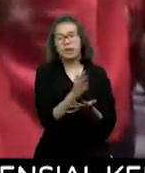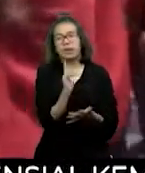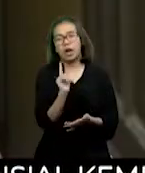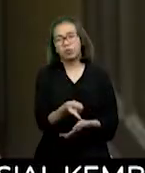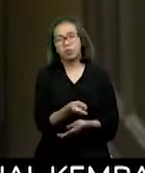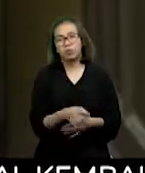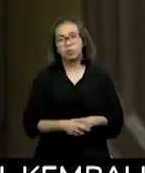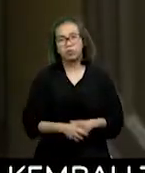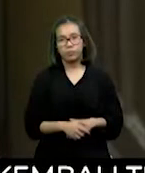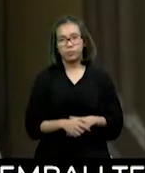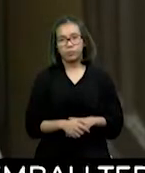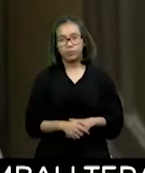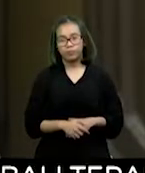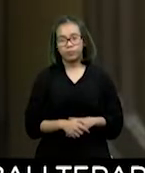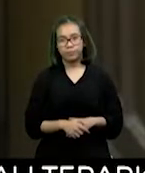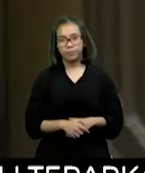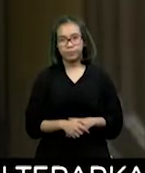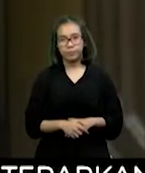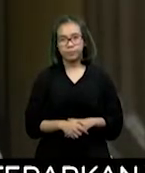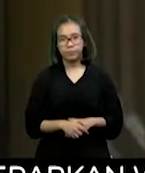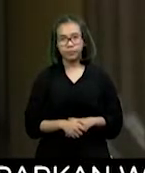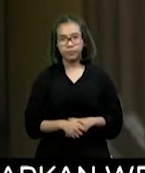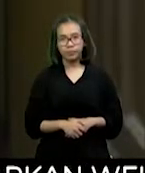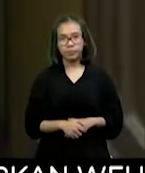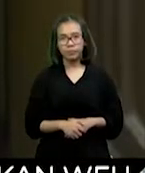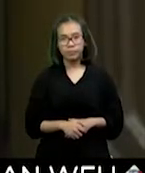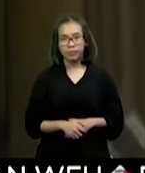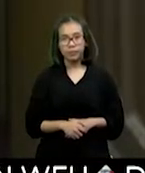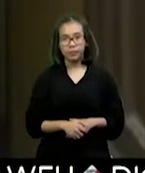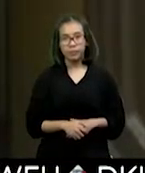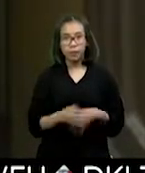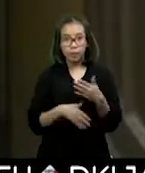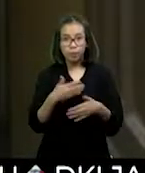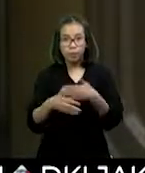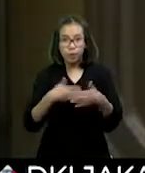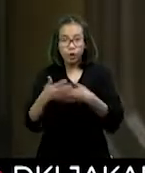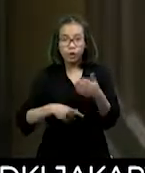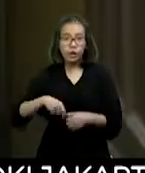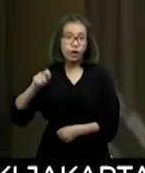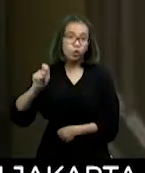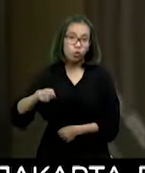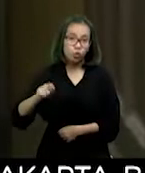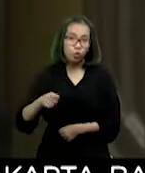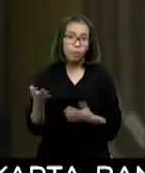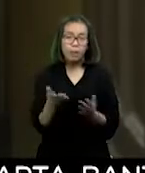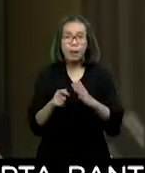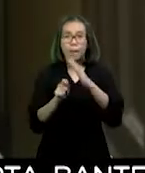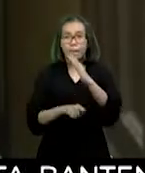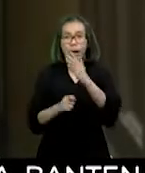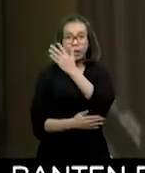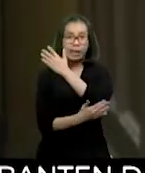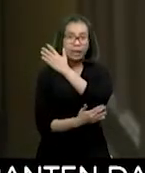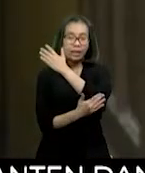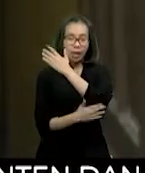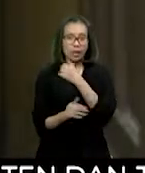PTDH. Kan proses hukum di Krimum juga berjalan di PN. Sidang tanggal 11 Januari